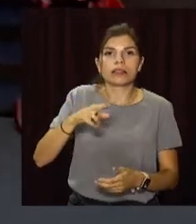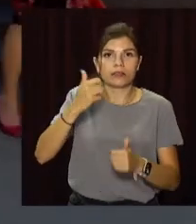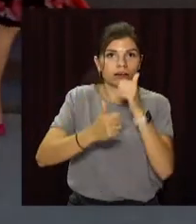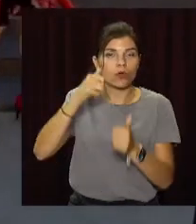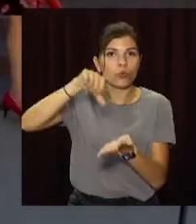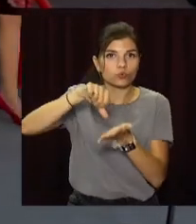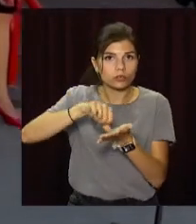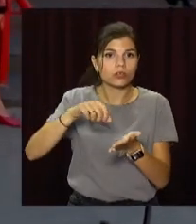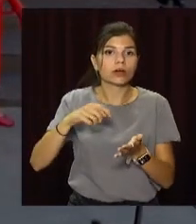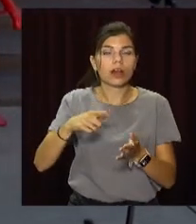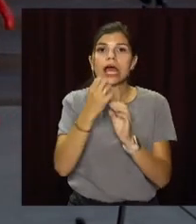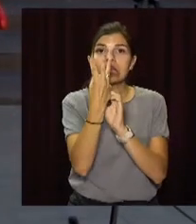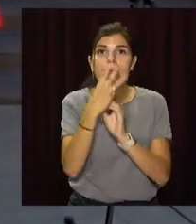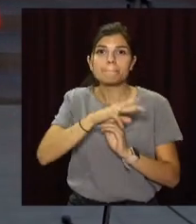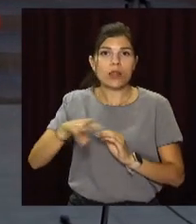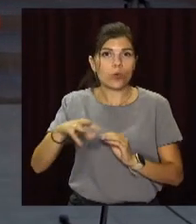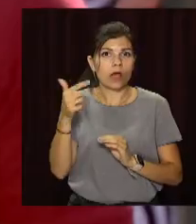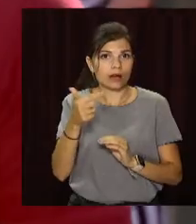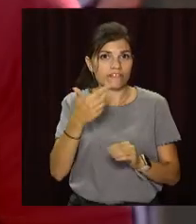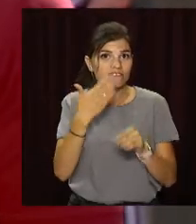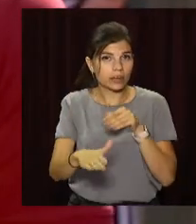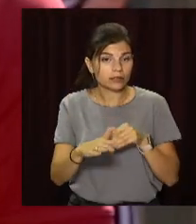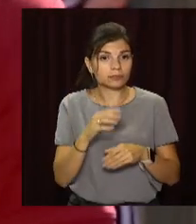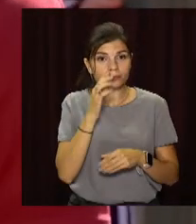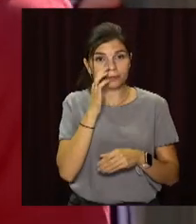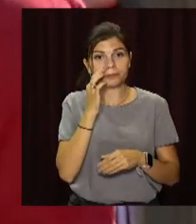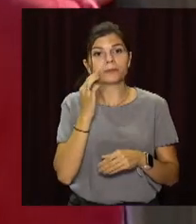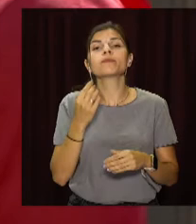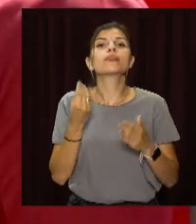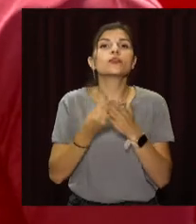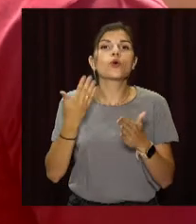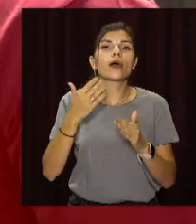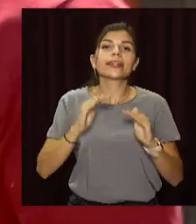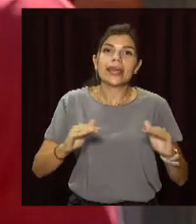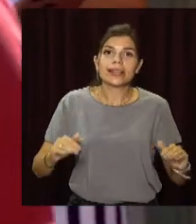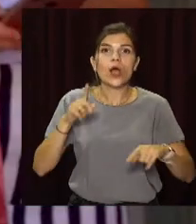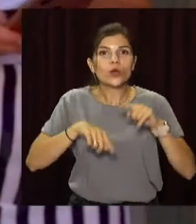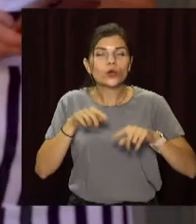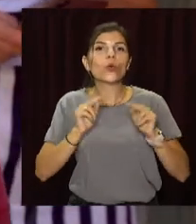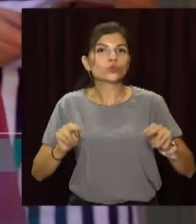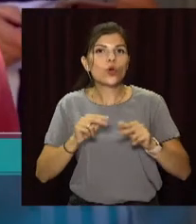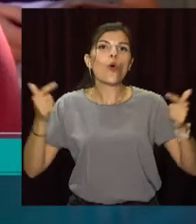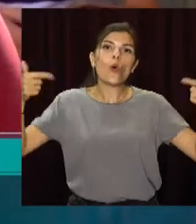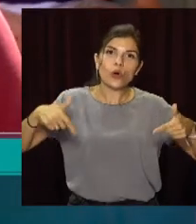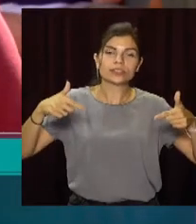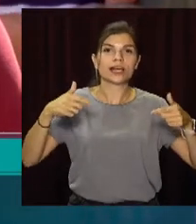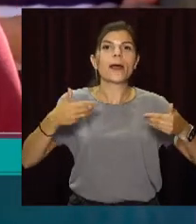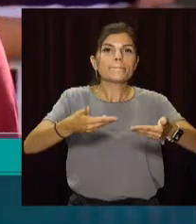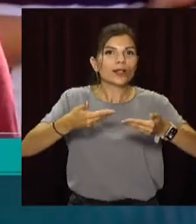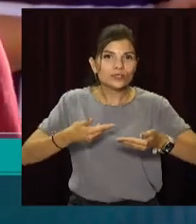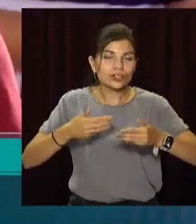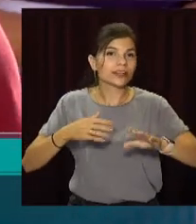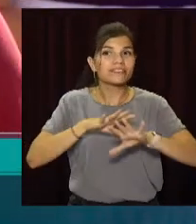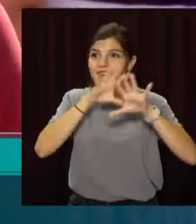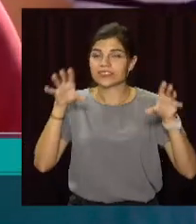на капітальний ремонт 13 мільйонів гривень. Уважаемые дети, уважаемые родители, уважаемые педагоги, гости, приглашенные.